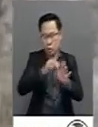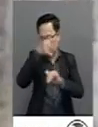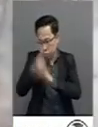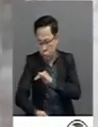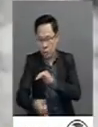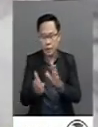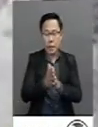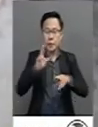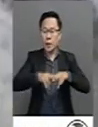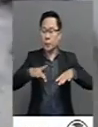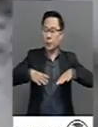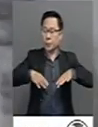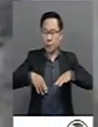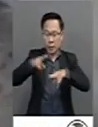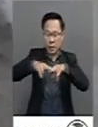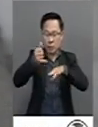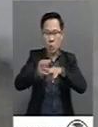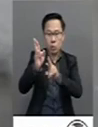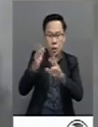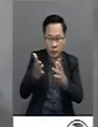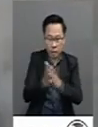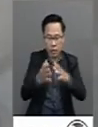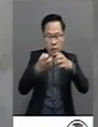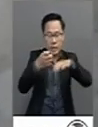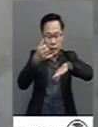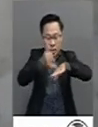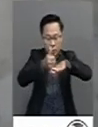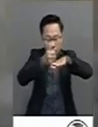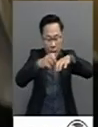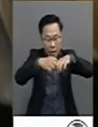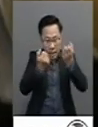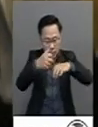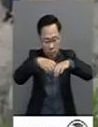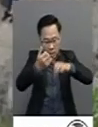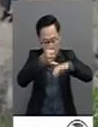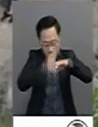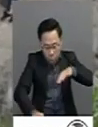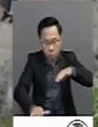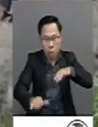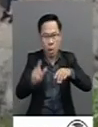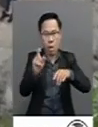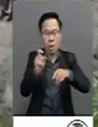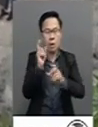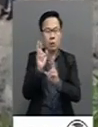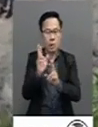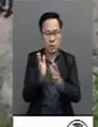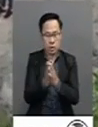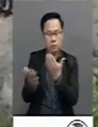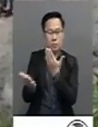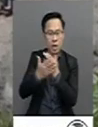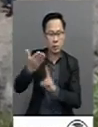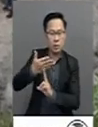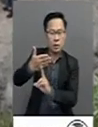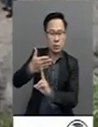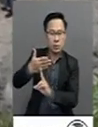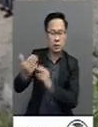นเนี่ยไปนั่งอยู่ริมผาแล้วเวลาหินมันก่อนแล้วมันหักลงไปเนี่ยคุณลมลำพาถึงชีวิตนะ จริงค่ะคือเจ้าหน้าที่เขาจะมีป้ายเตือนแล้วแ